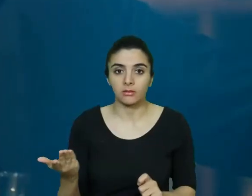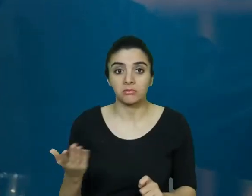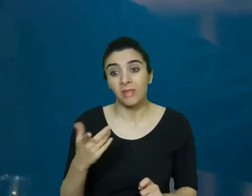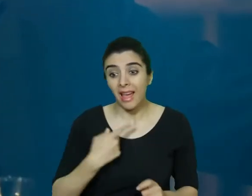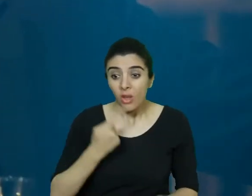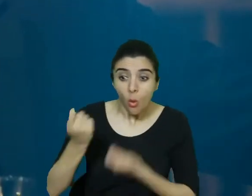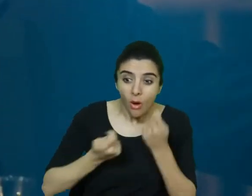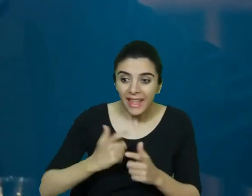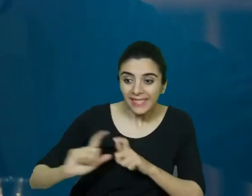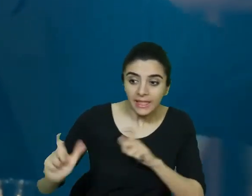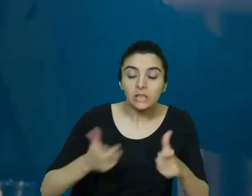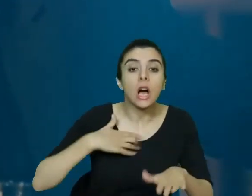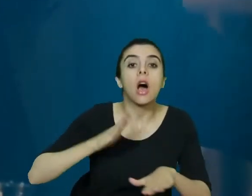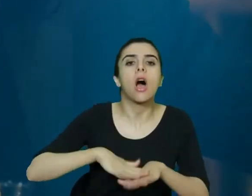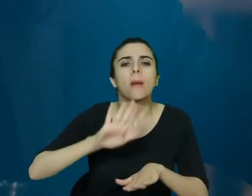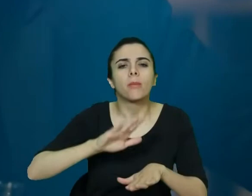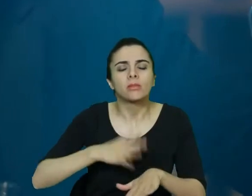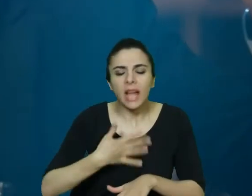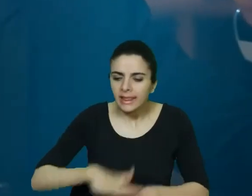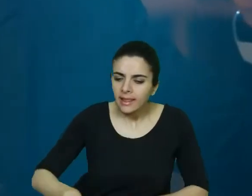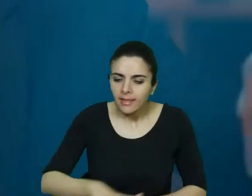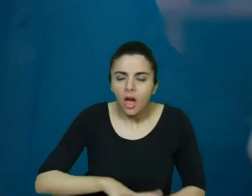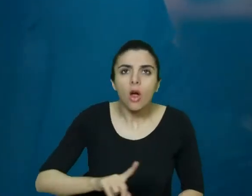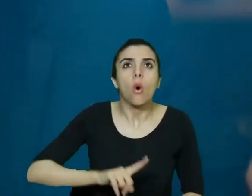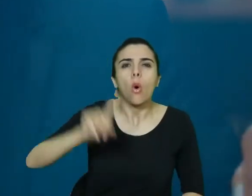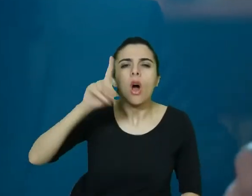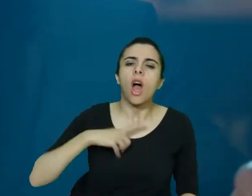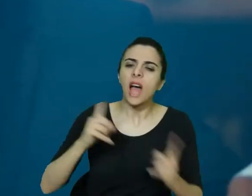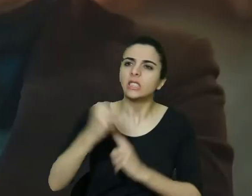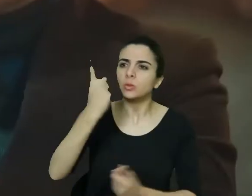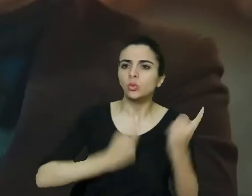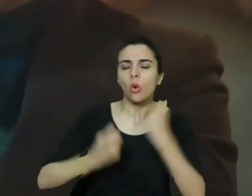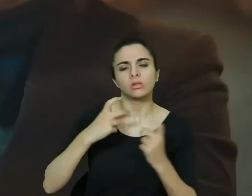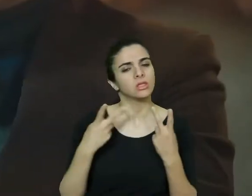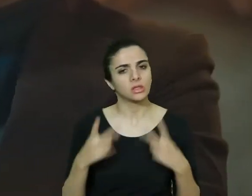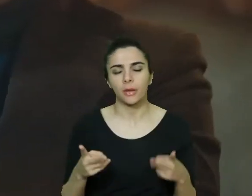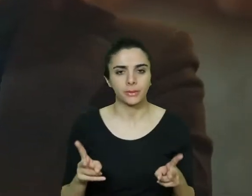Eğer taşımazsak yer ve gök bunun hesabını bizden soracak.